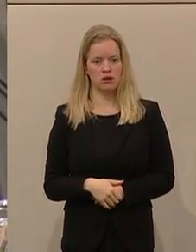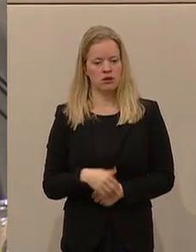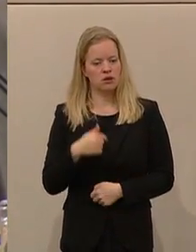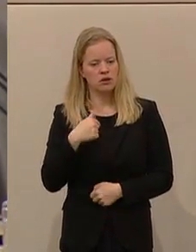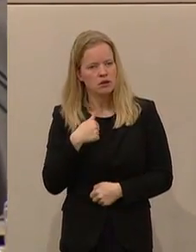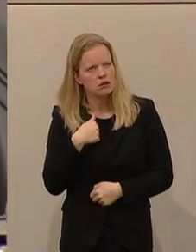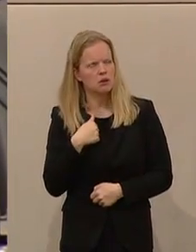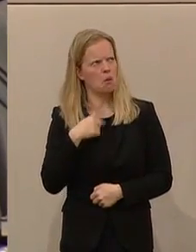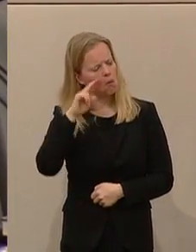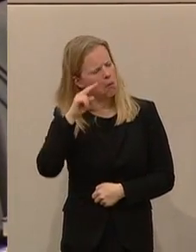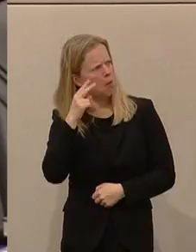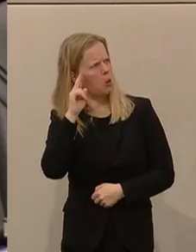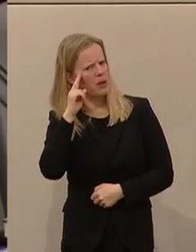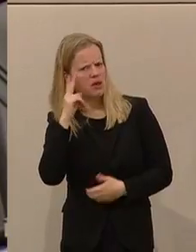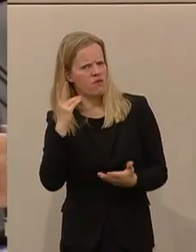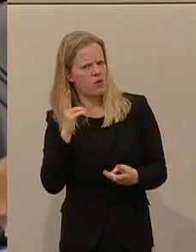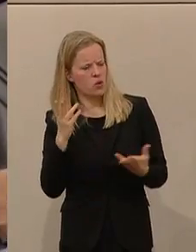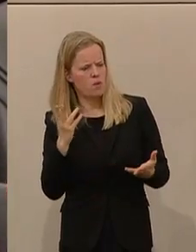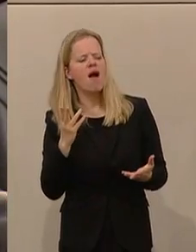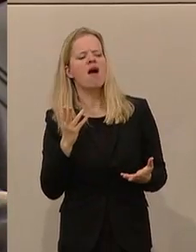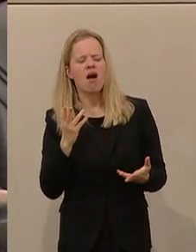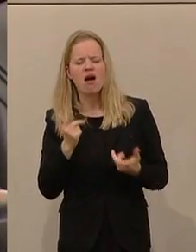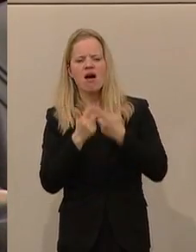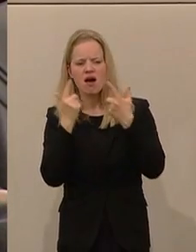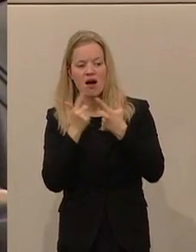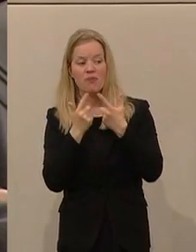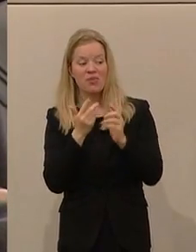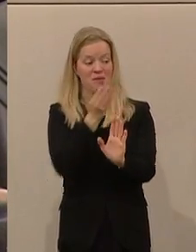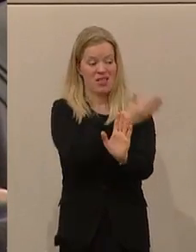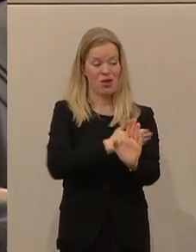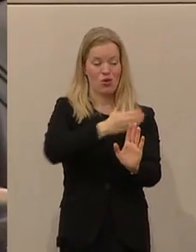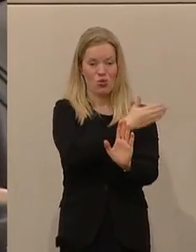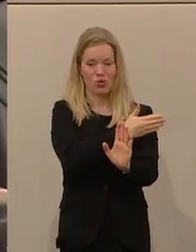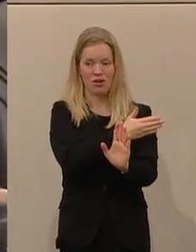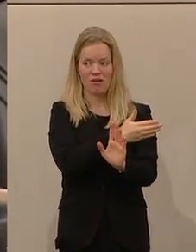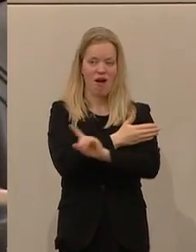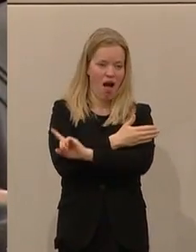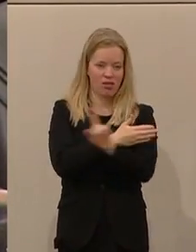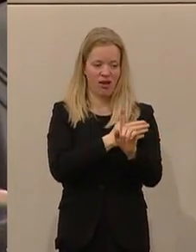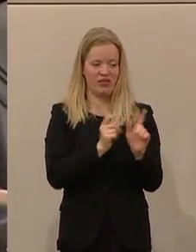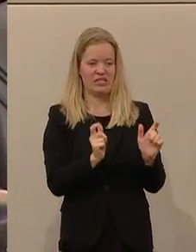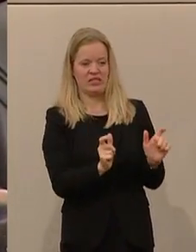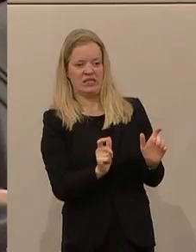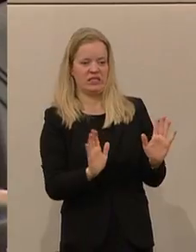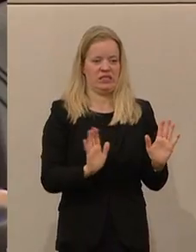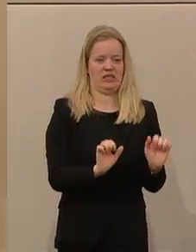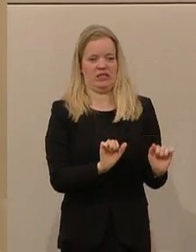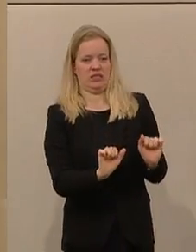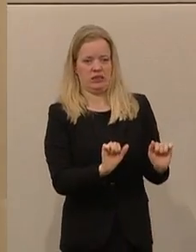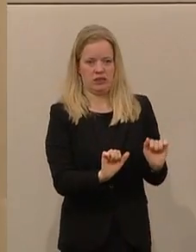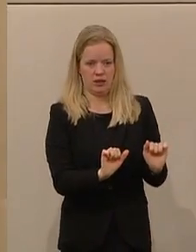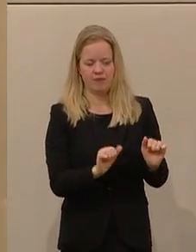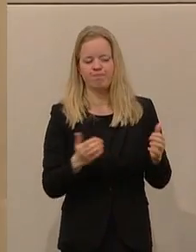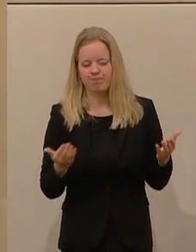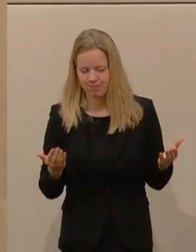erklären, dass eben im Hintergrund die Widerstände doch wesentlich größer sind als landläufig bekannt,